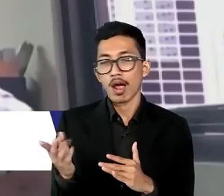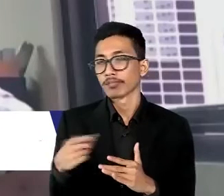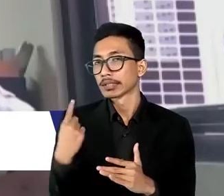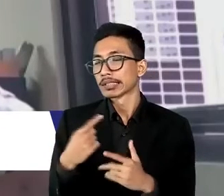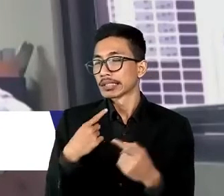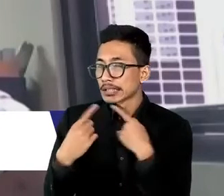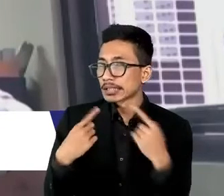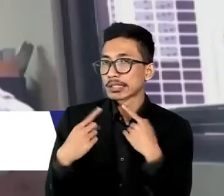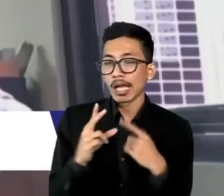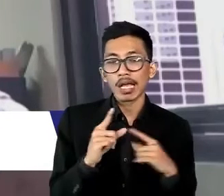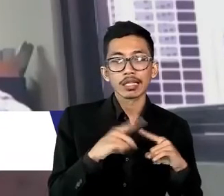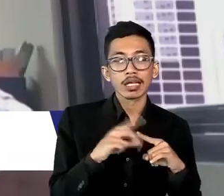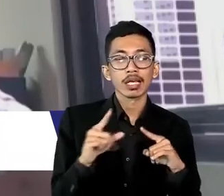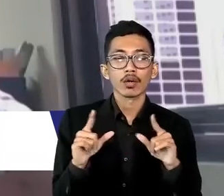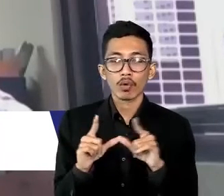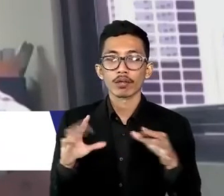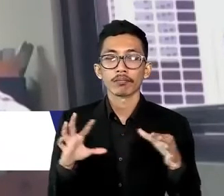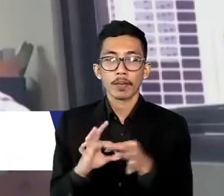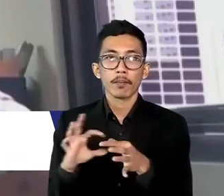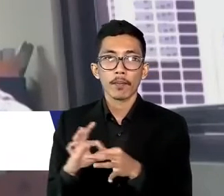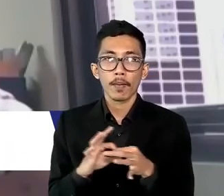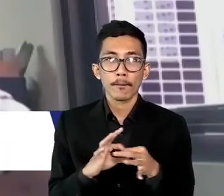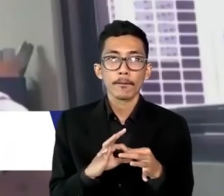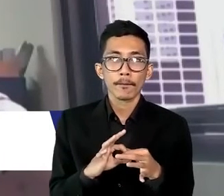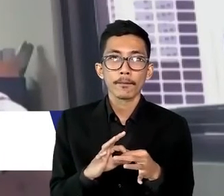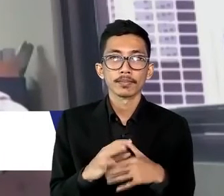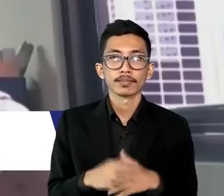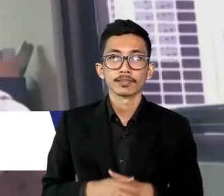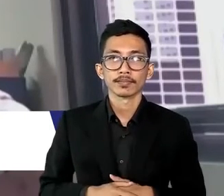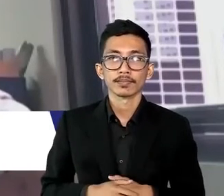RW, PKK, LMK, FKDM, serta unsur-unsur lainnya, bahkan